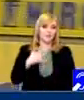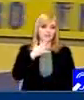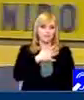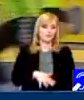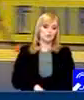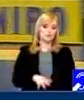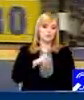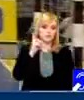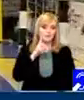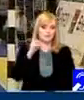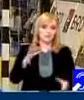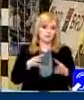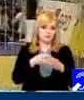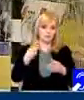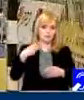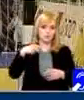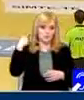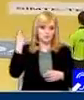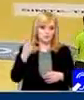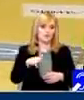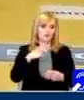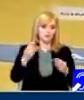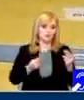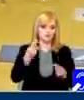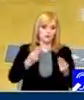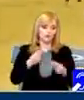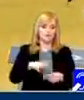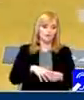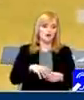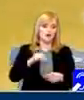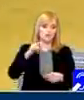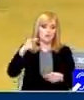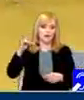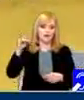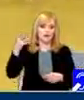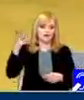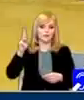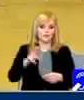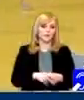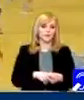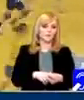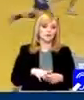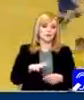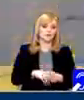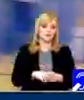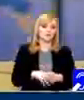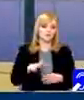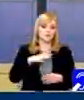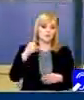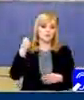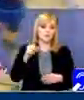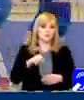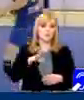lui Tadic de tinere, sub 20 de ani, s-a calificat la campionatul mondial din Ungaria cu 3 victorii. În turneul de la Cluj, România a învins Croația